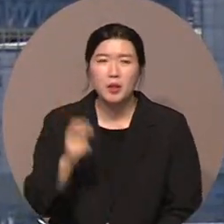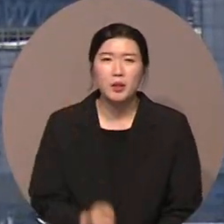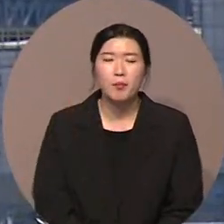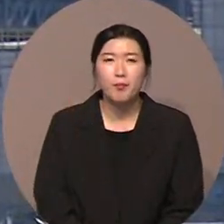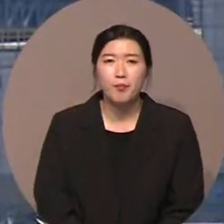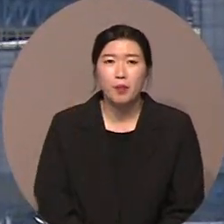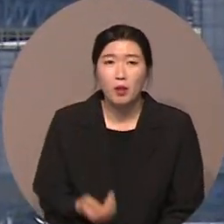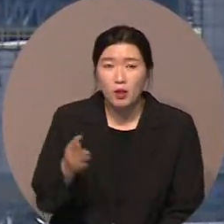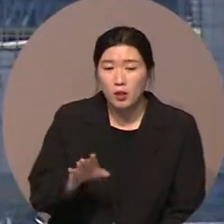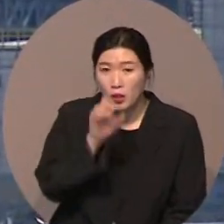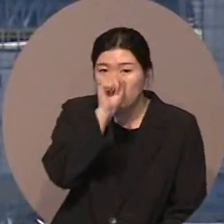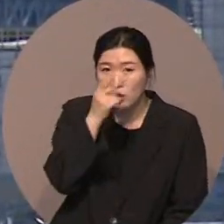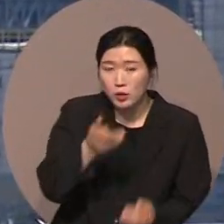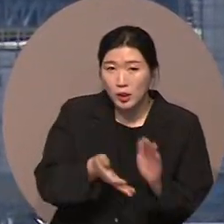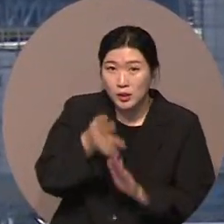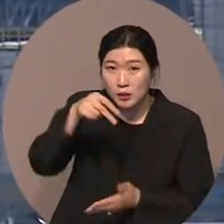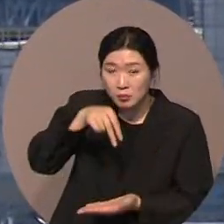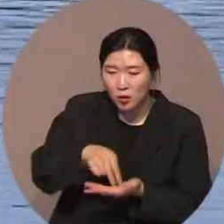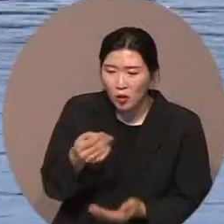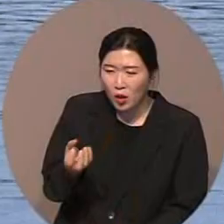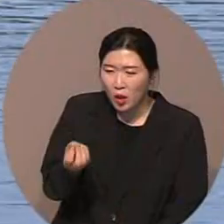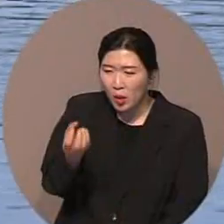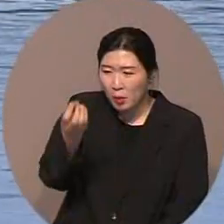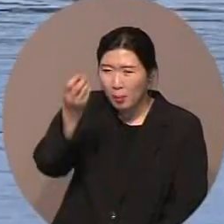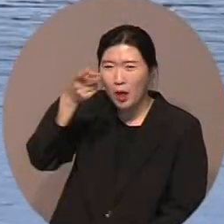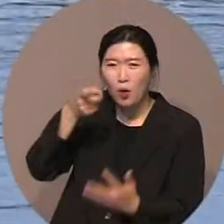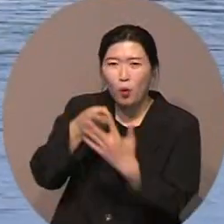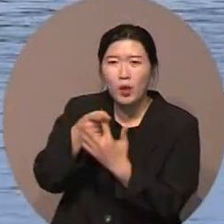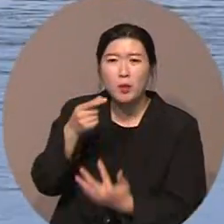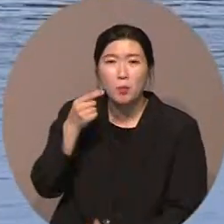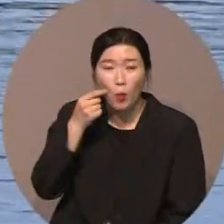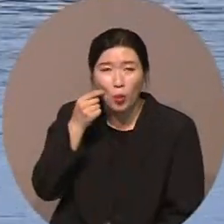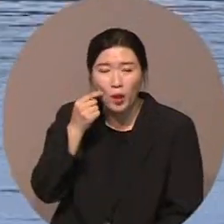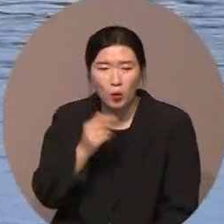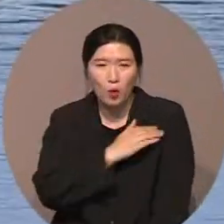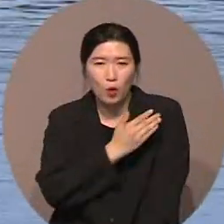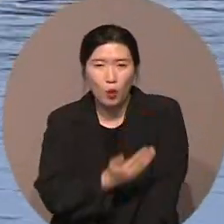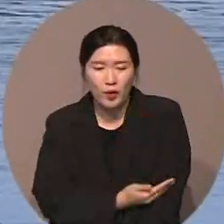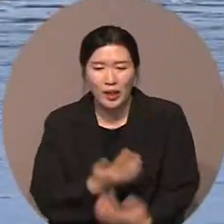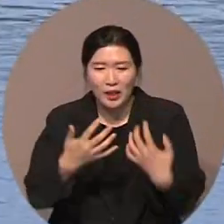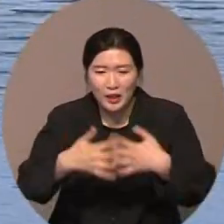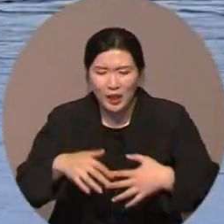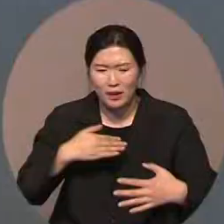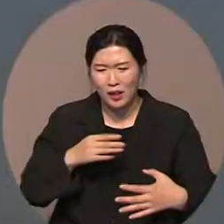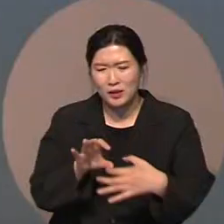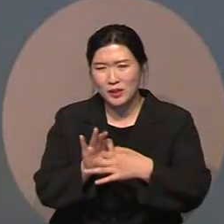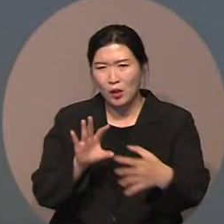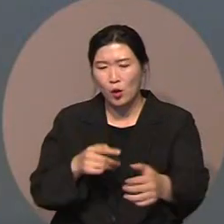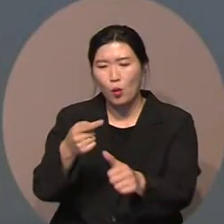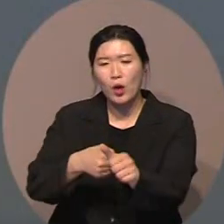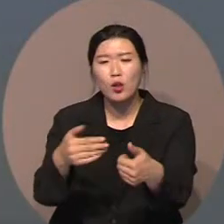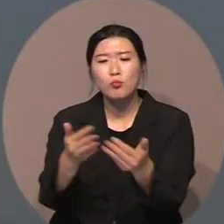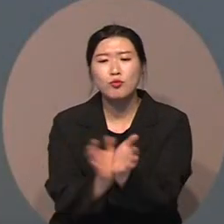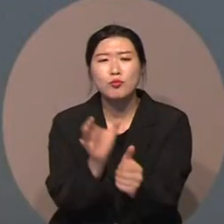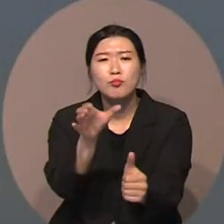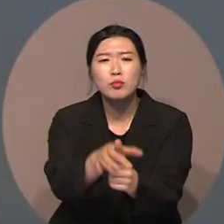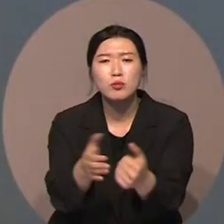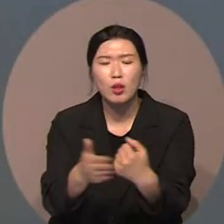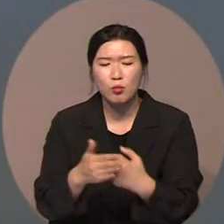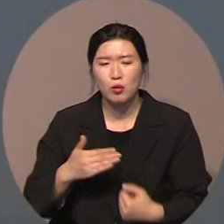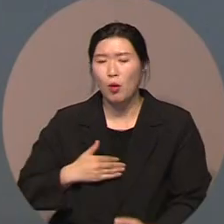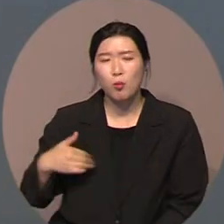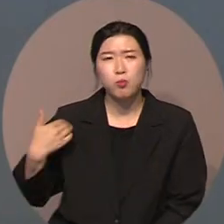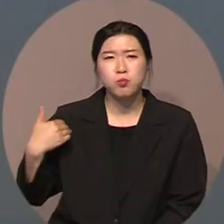서산시는 페놀의 경우 대기 측정망 탐지 대상이 아니고 권한과 장비가 환경부에 있다 보니 페놀 배출을 사전에 파악할 수